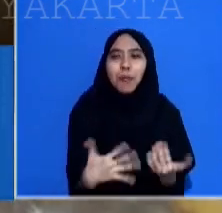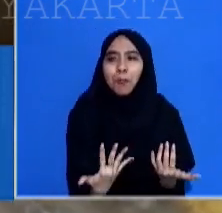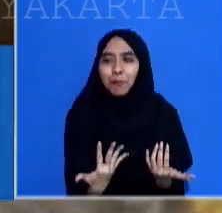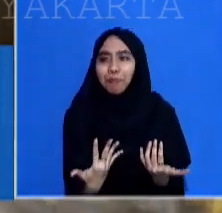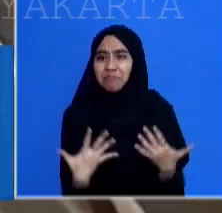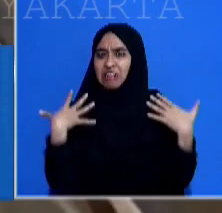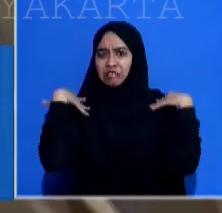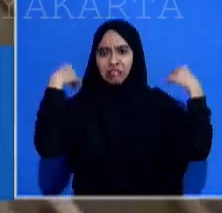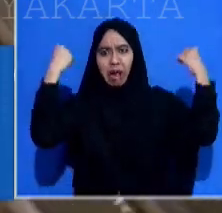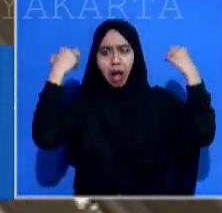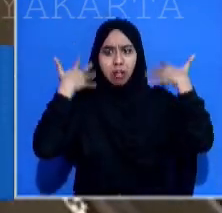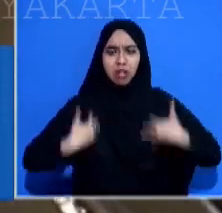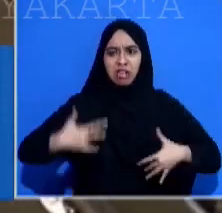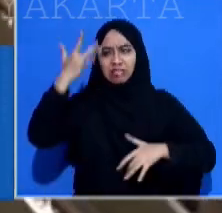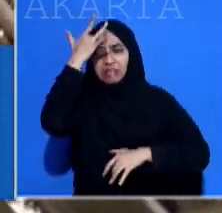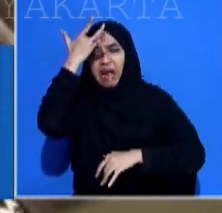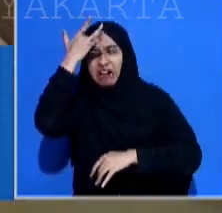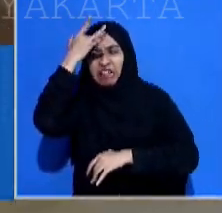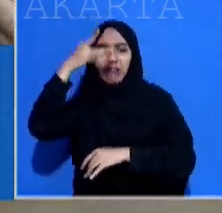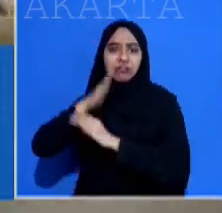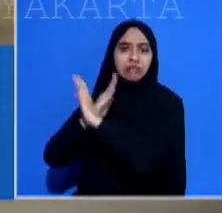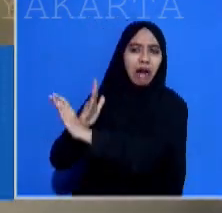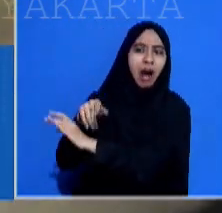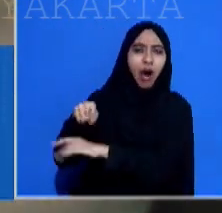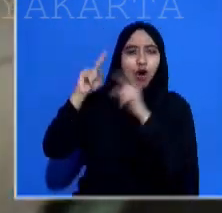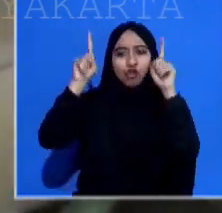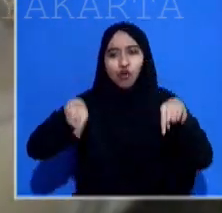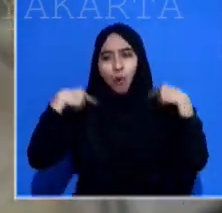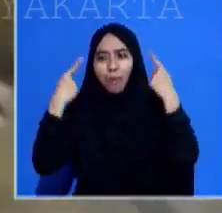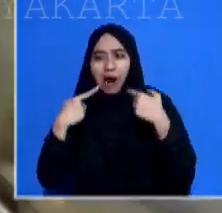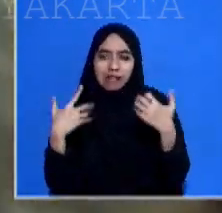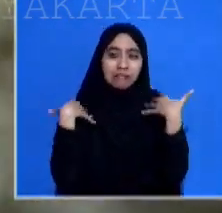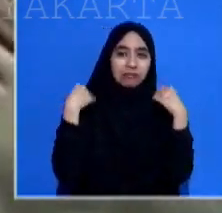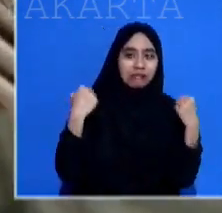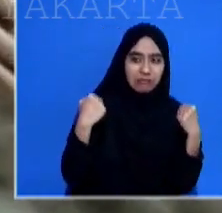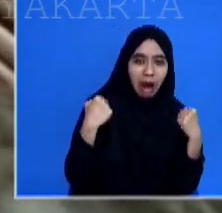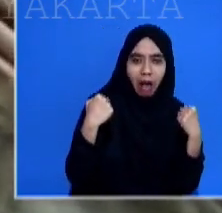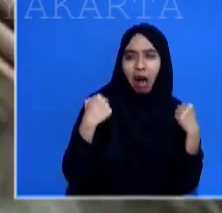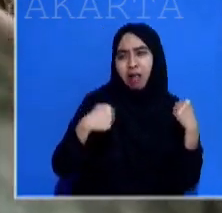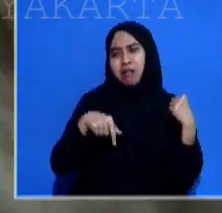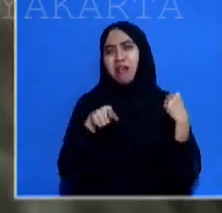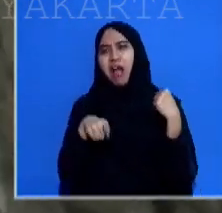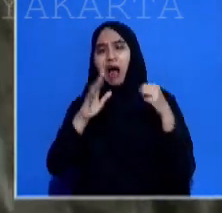sehat kalih saking sesakit, temtu kemawon produktivitasipun inggil. Mekaten palapuranipun Muhammad Ridwan.